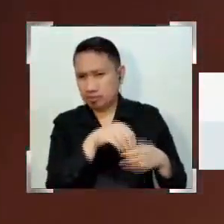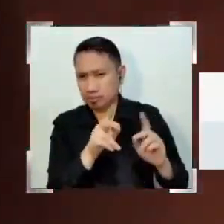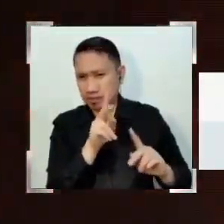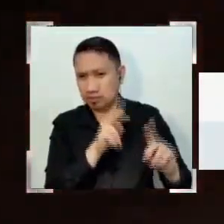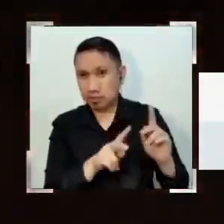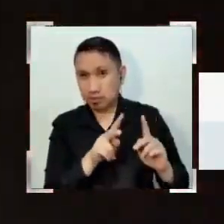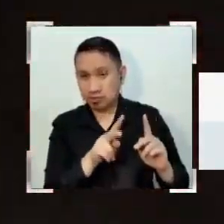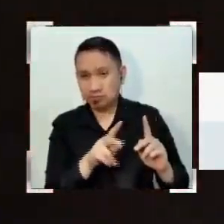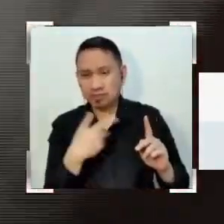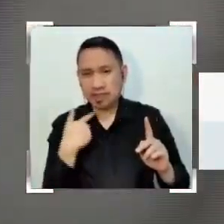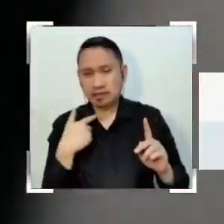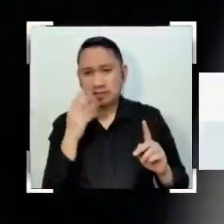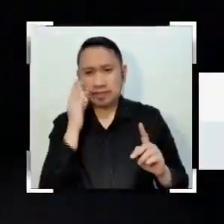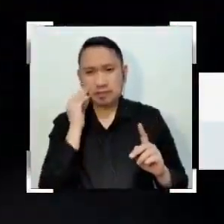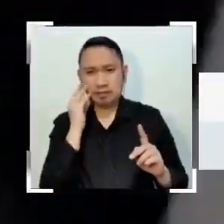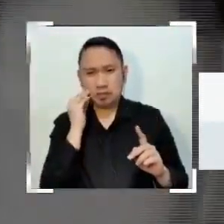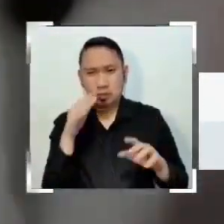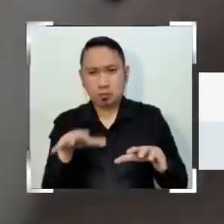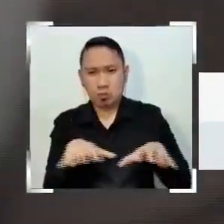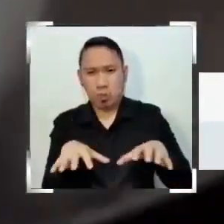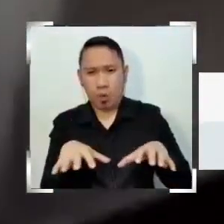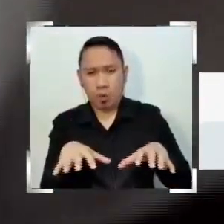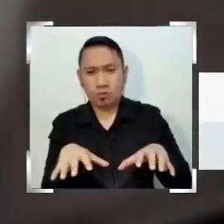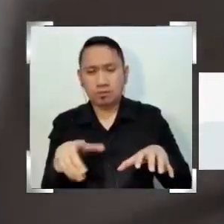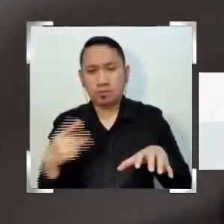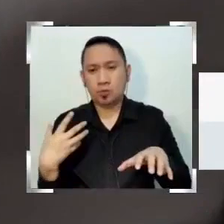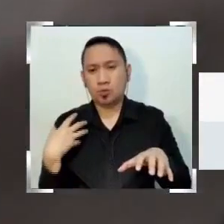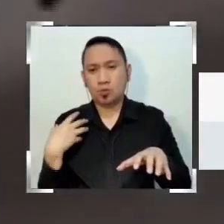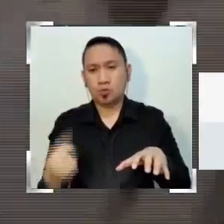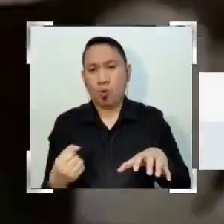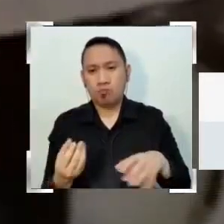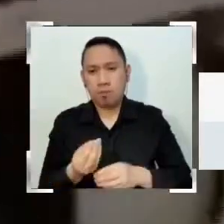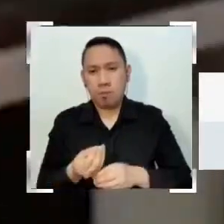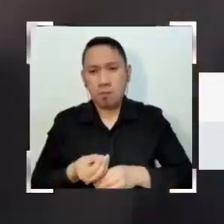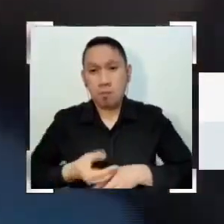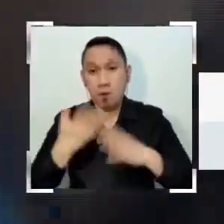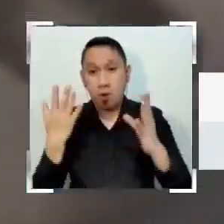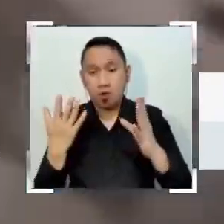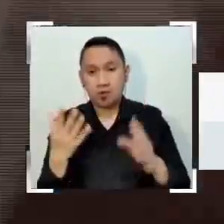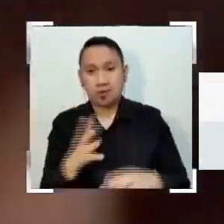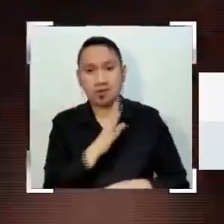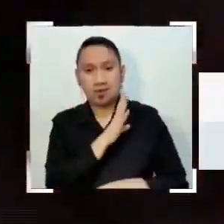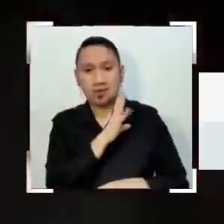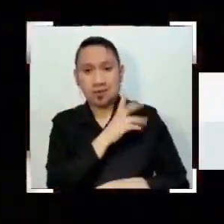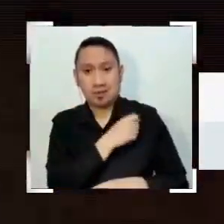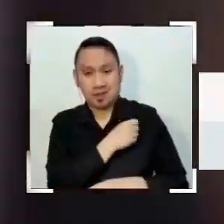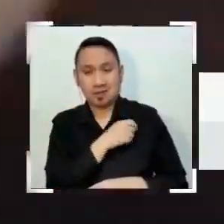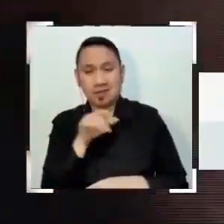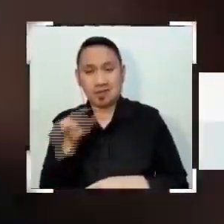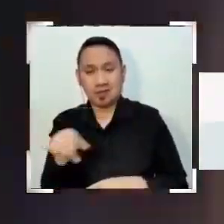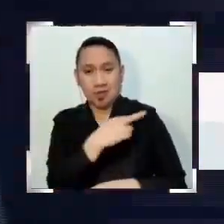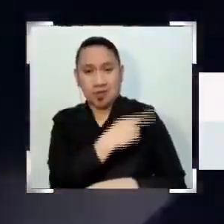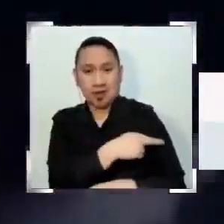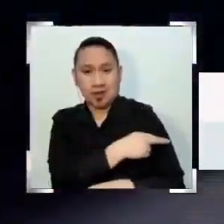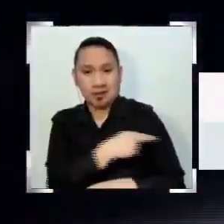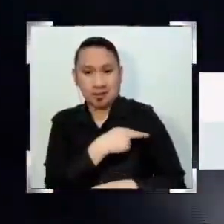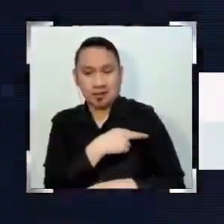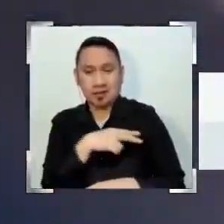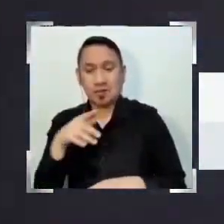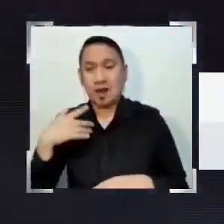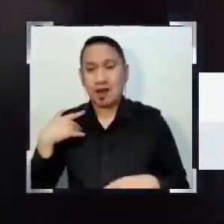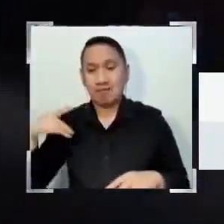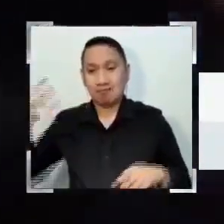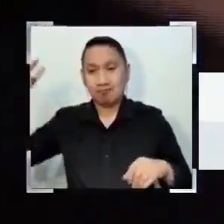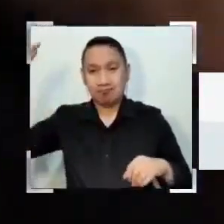mayanig dahil sa malakas na pagsabog. Ayon sa Palestinian Red Crescent Society, Israeli airstrike ang yumanig sa